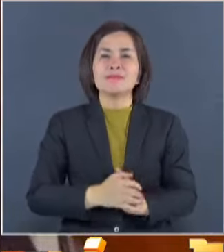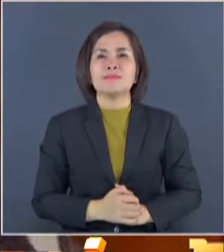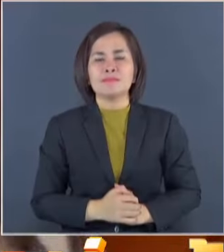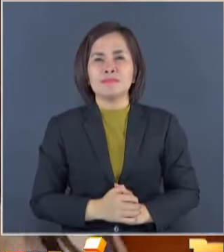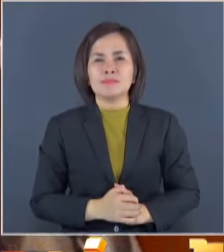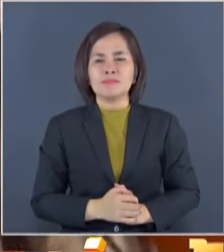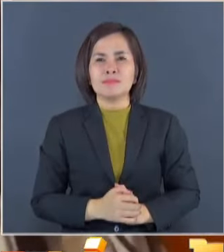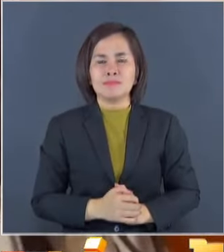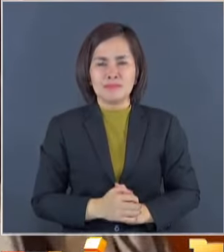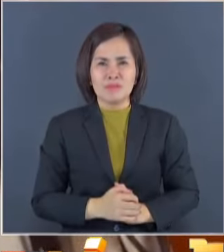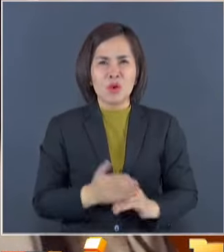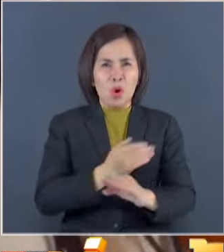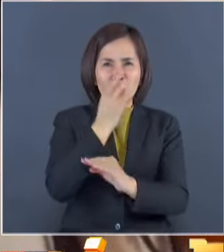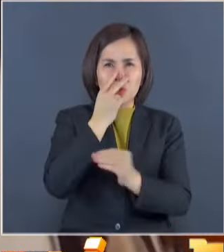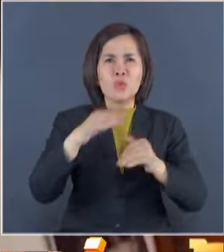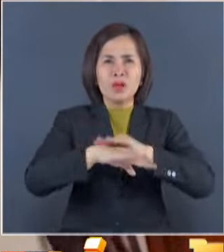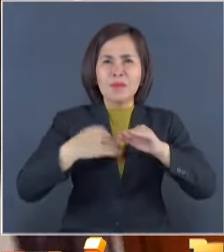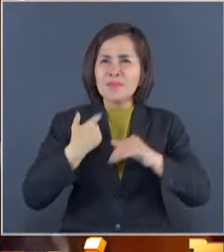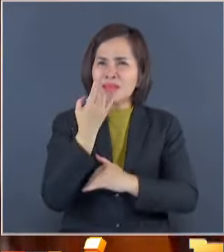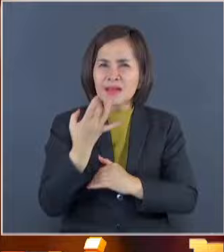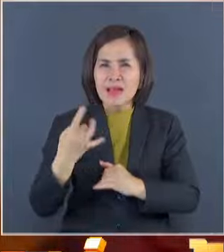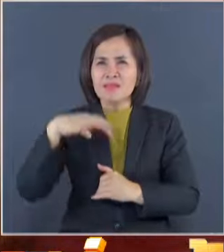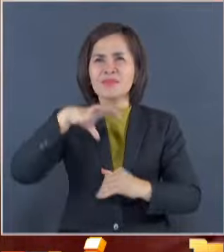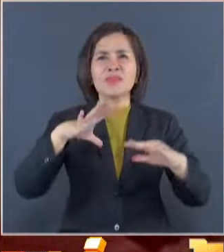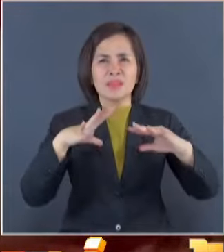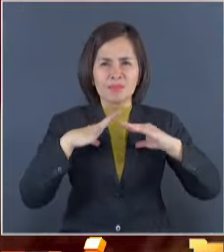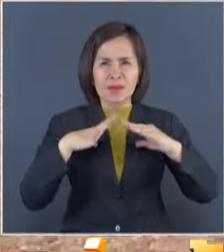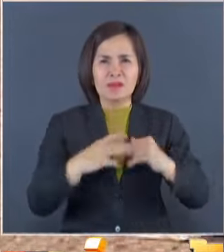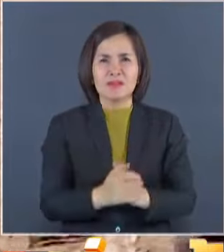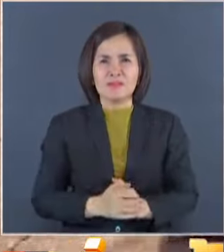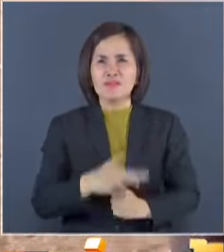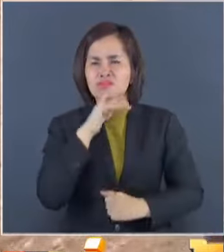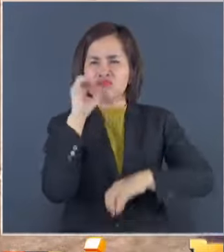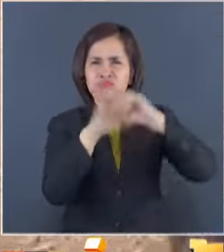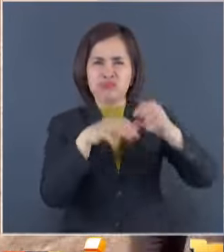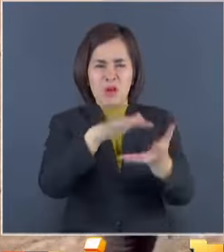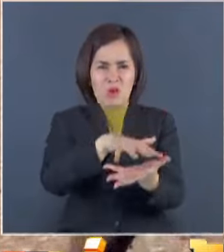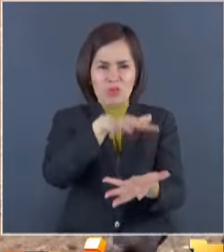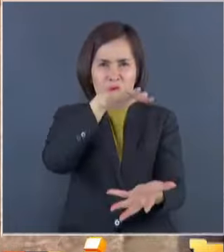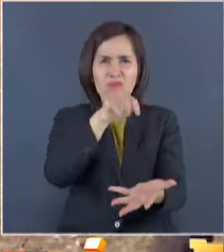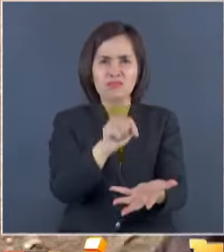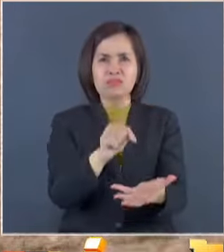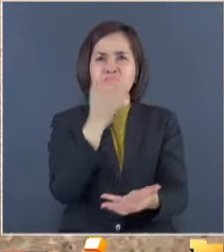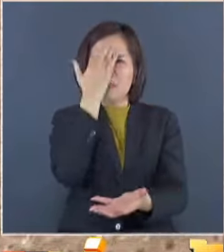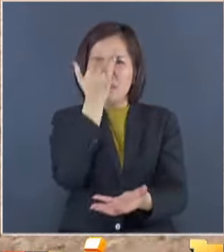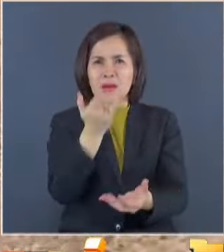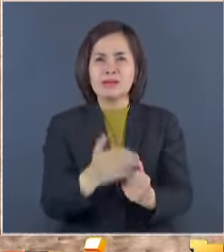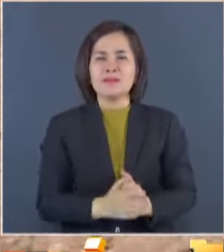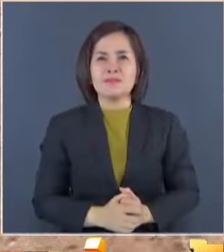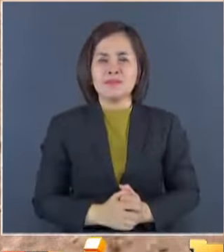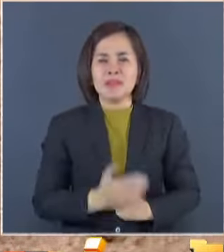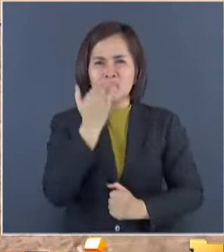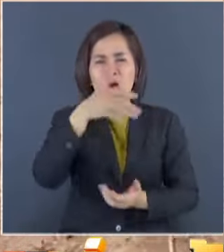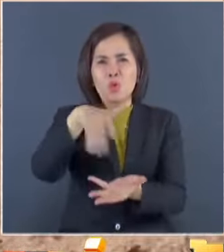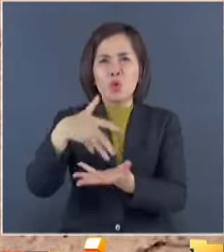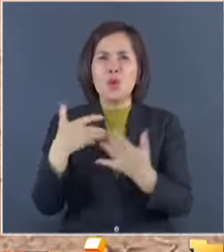ไปถึงท่อนตรวจปัสสาวะดูนี่ค่ะภายในกุฏิโอ้โหนี่มันขยะเกลือเลยนะคะ แล้วก็หลวงพ่อไม่ทำความส